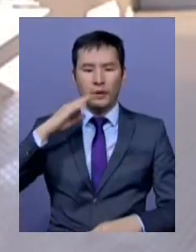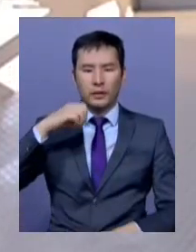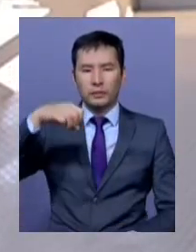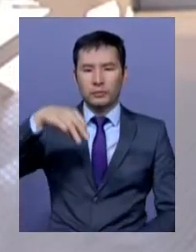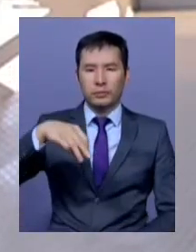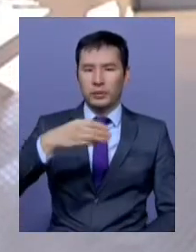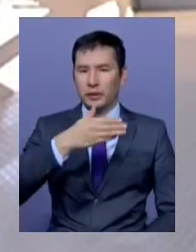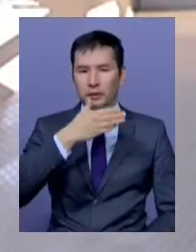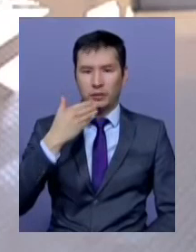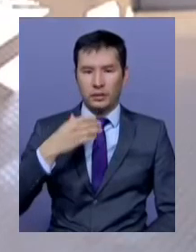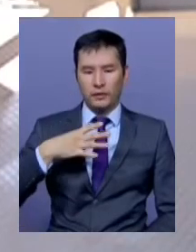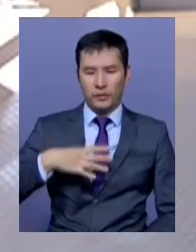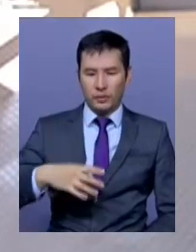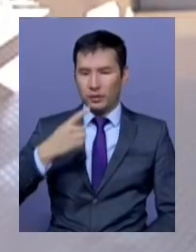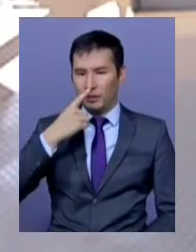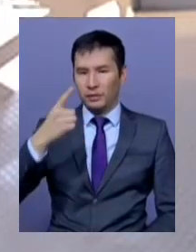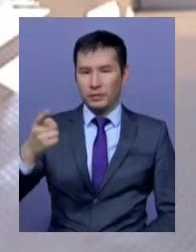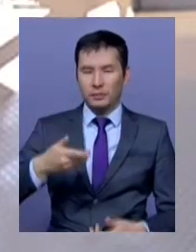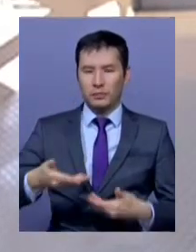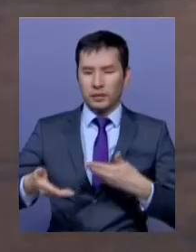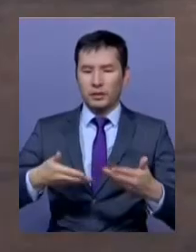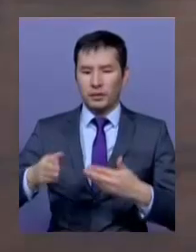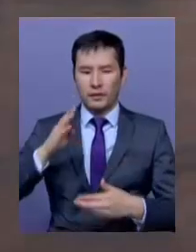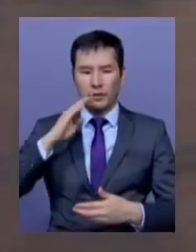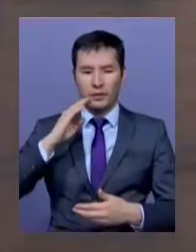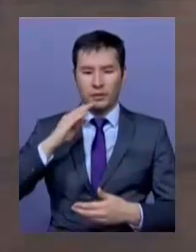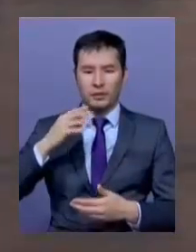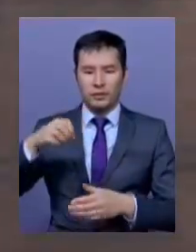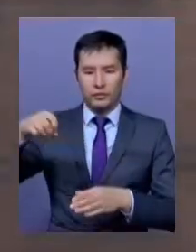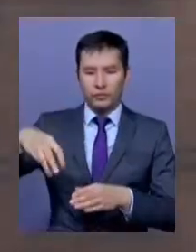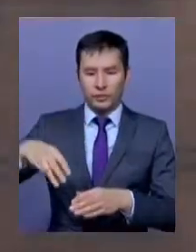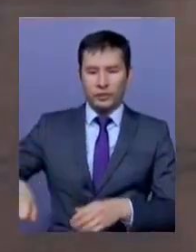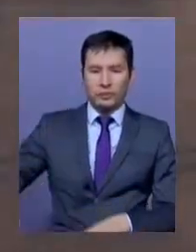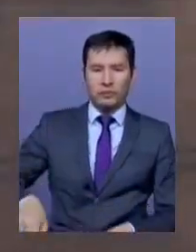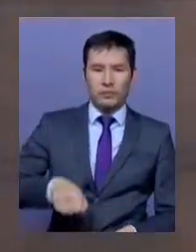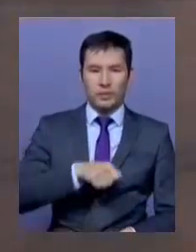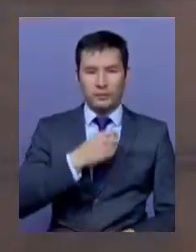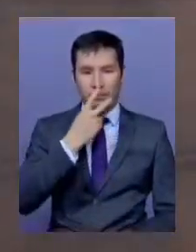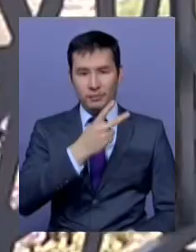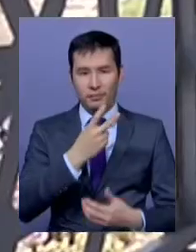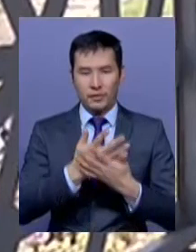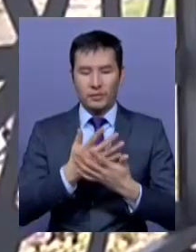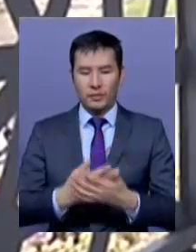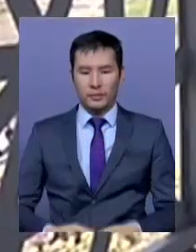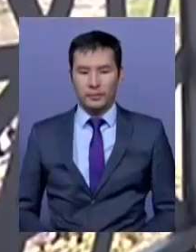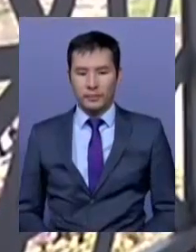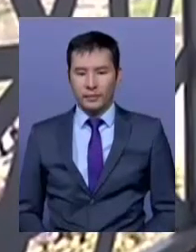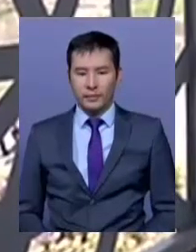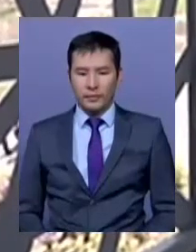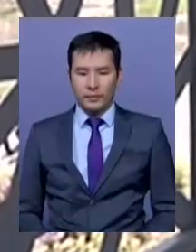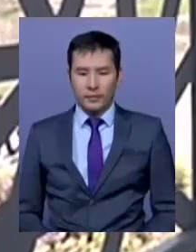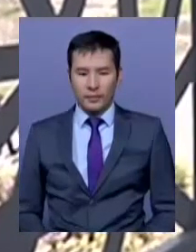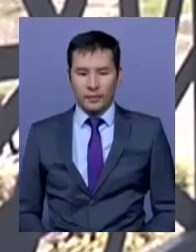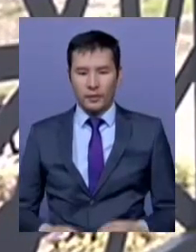көпірдің құны 364 миллион теңгеден асады. Жергілікті тұрғындар көпірдің салынғанына дән риза. Өтпелдің барына